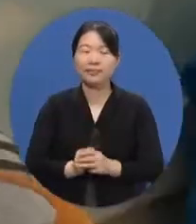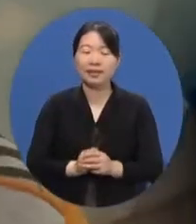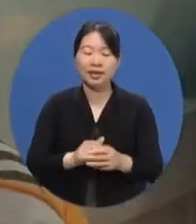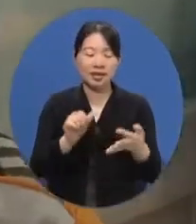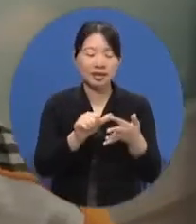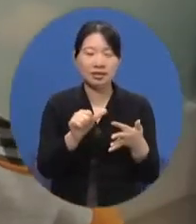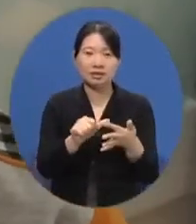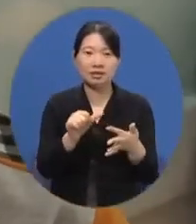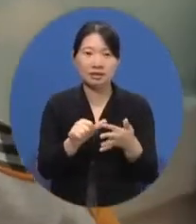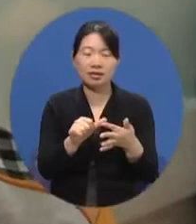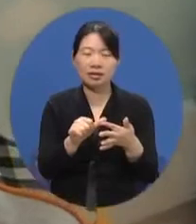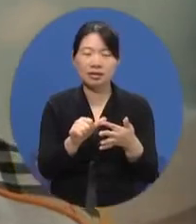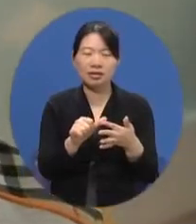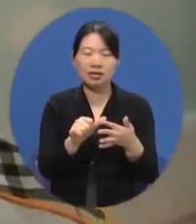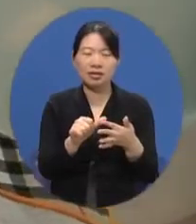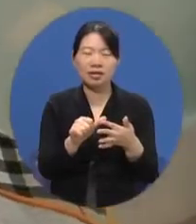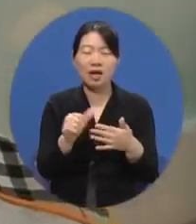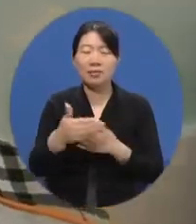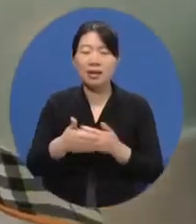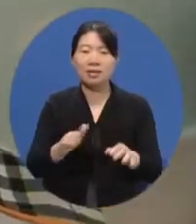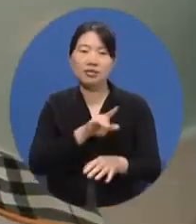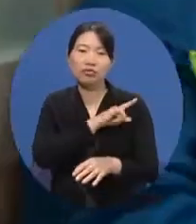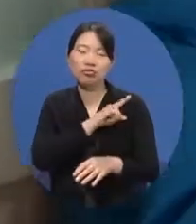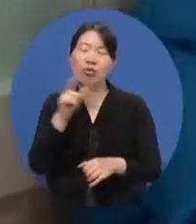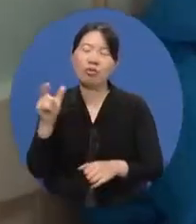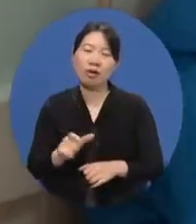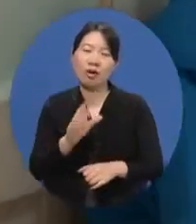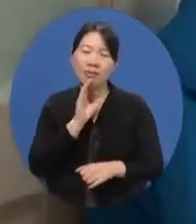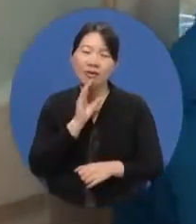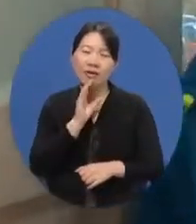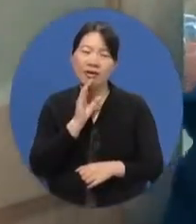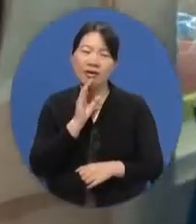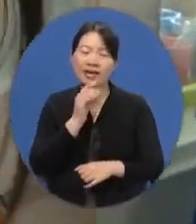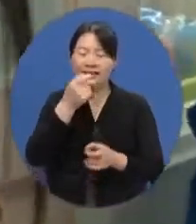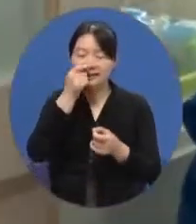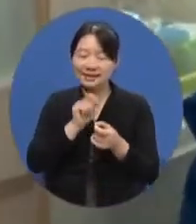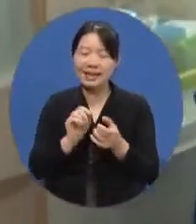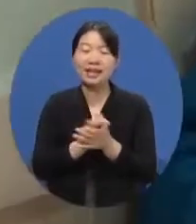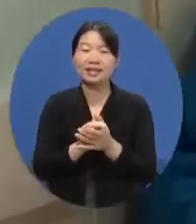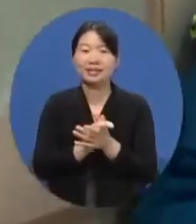상길이 반에서 제일 세요. 친한